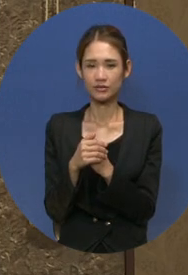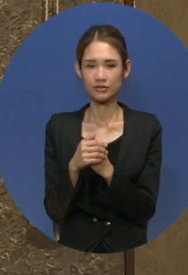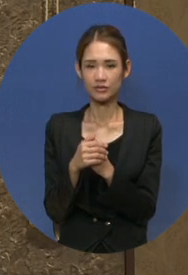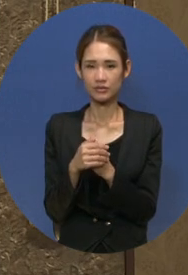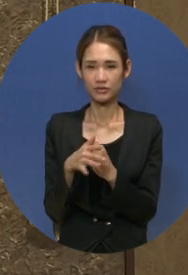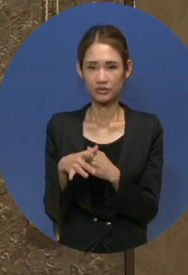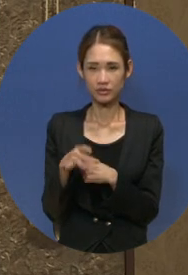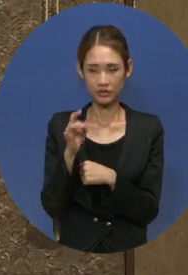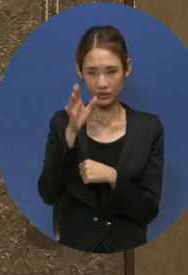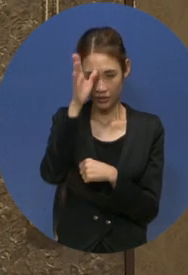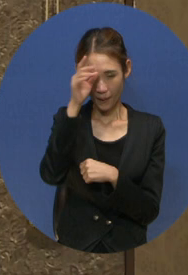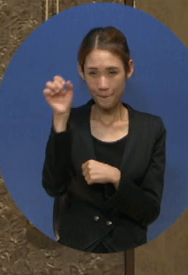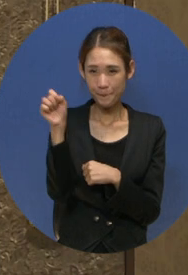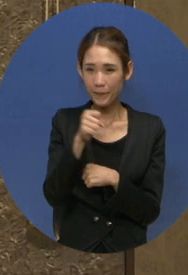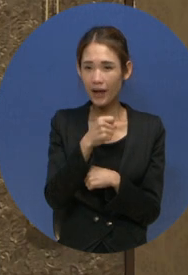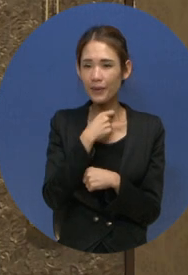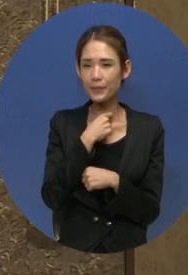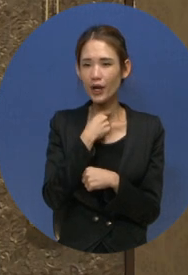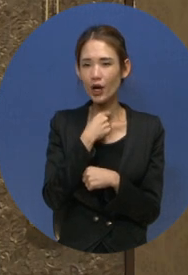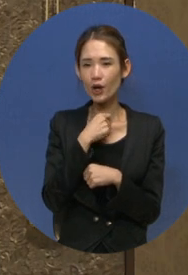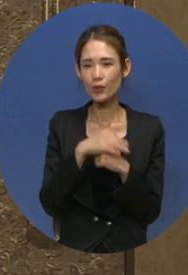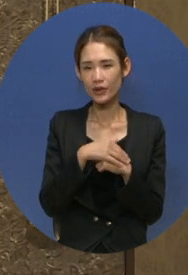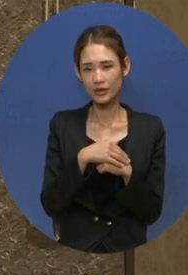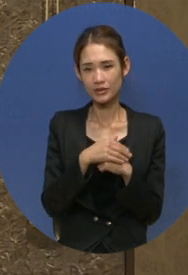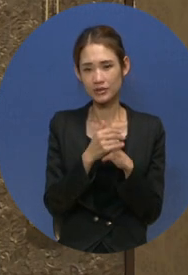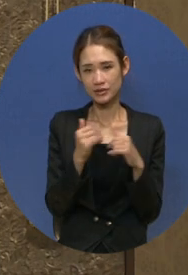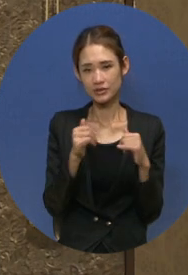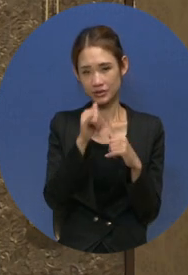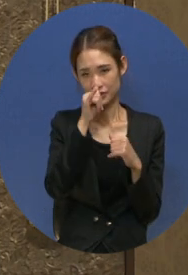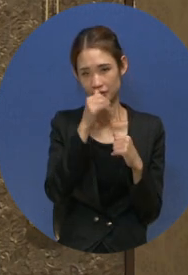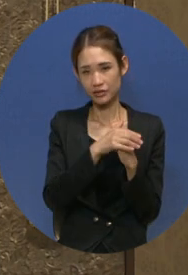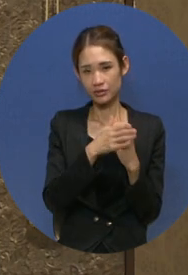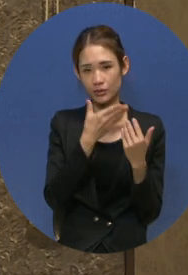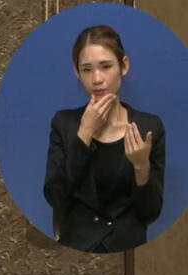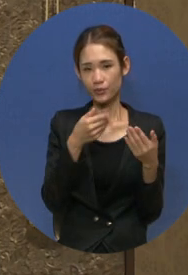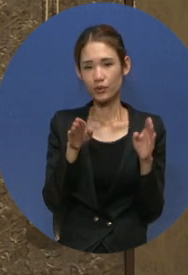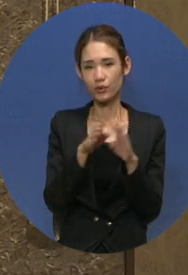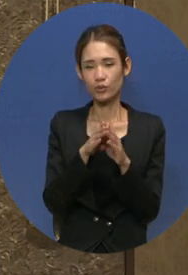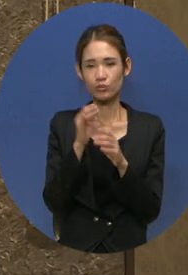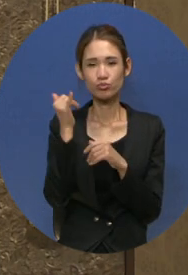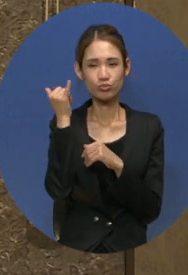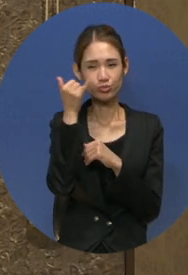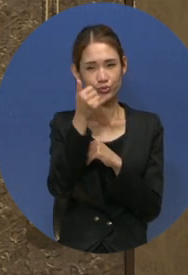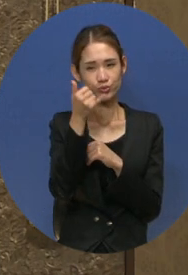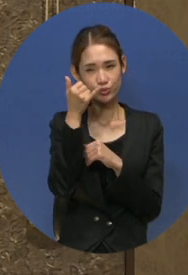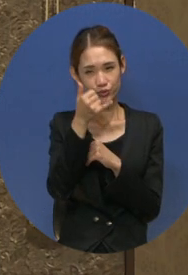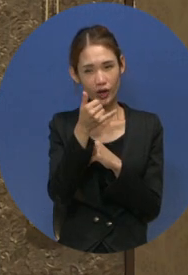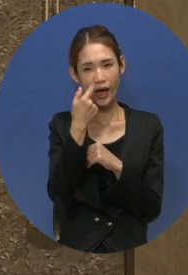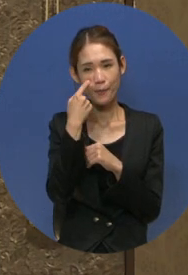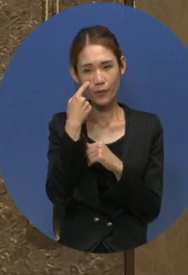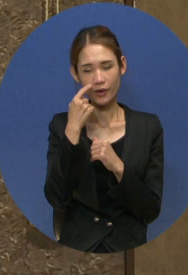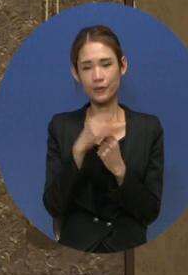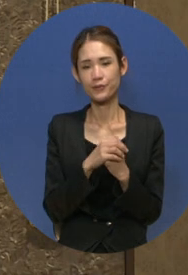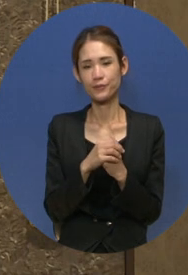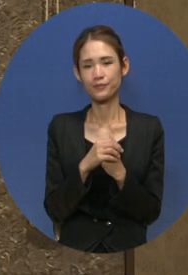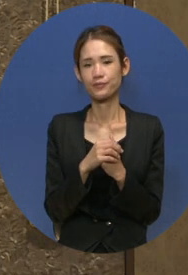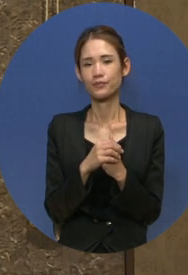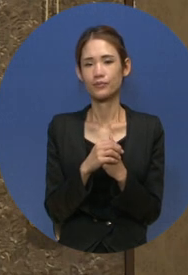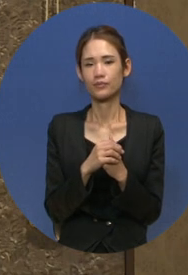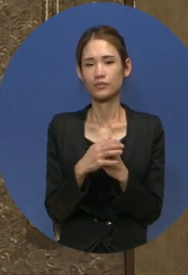이제 이 배드민턴을 원하시는, 치고 싶어 하시는 분들이 계시면 복지관에 이제 문의 전화를 하셔야 되는 거죠. 그래서